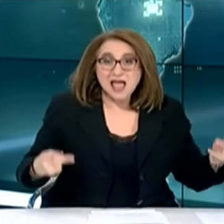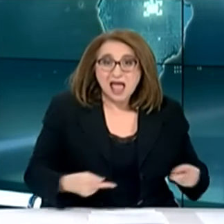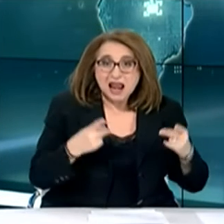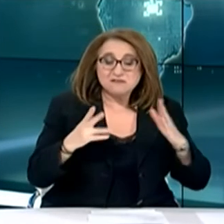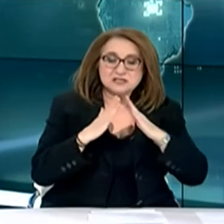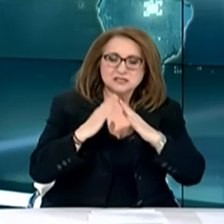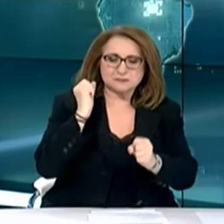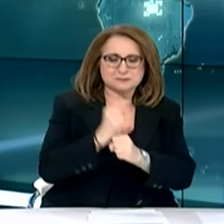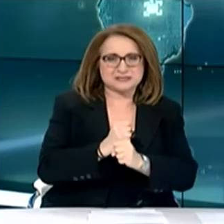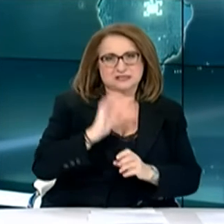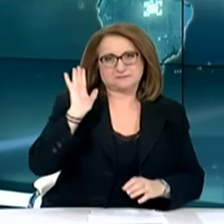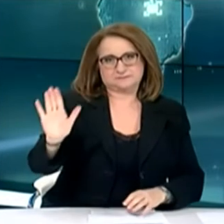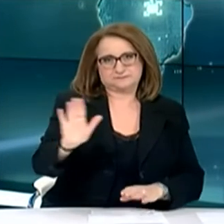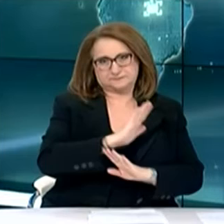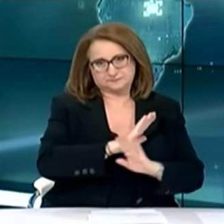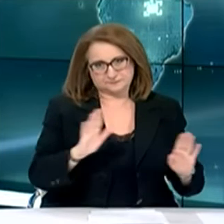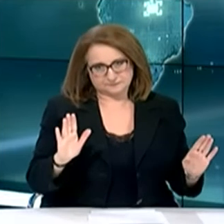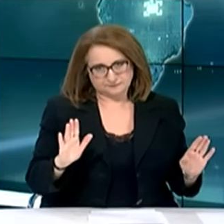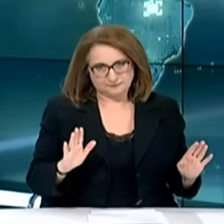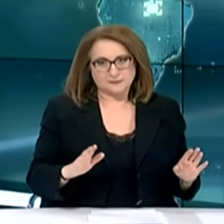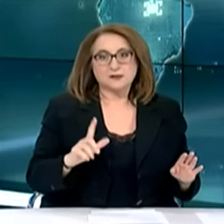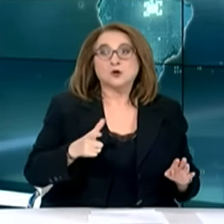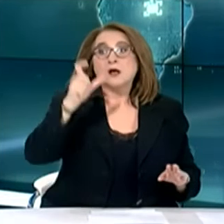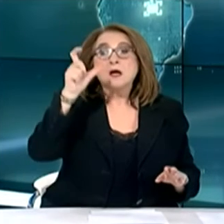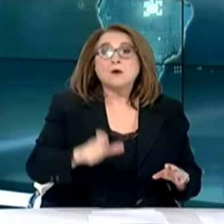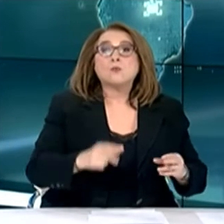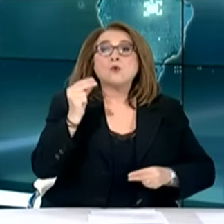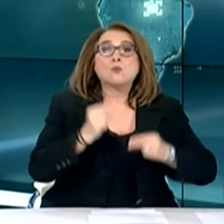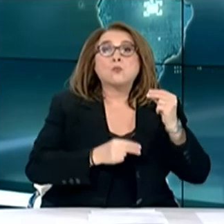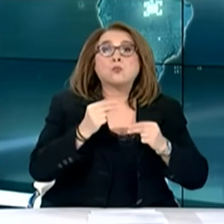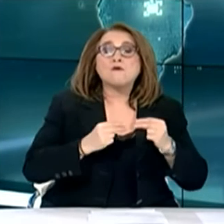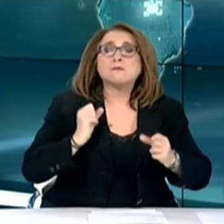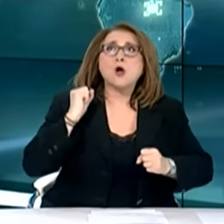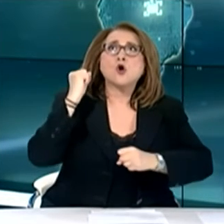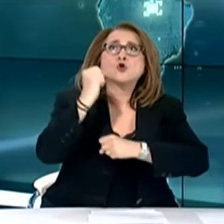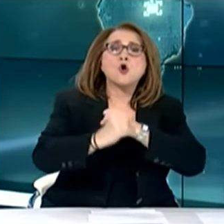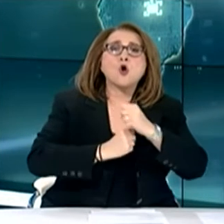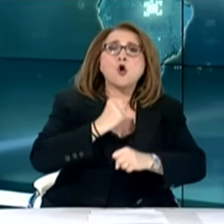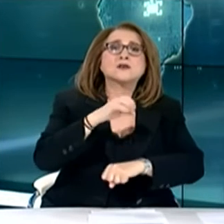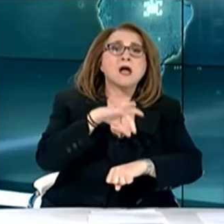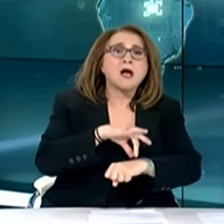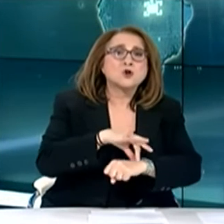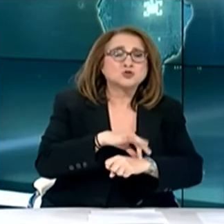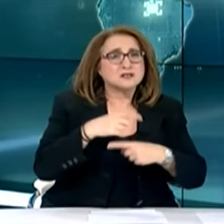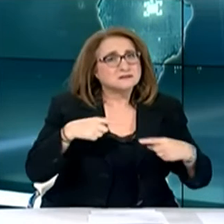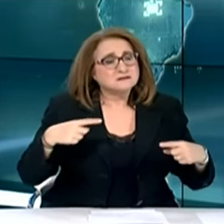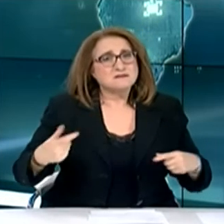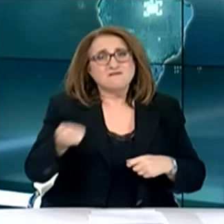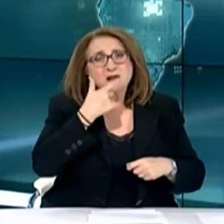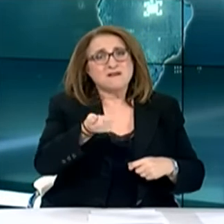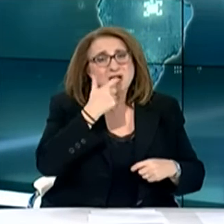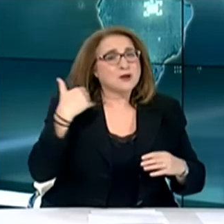Για τη διασφάλιση της πρόσβασης χρονίως πασχόντων ασθενών στη φαρμακευτική αγωγή, καθώς και των